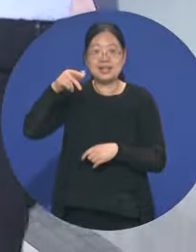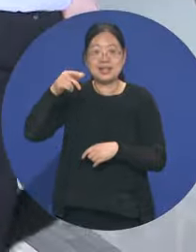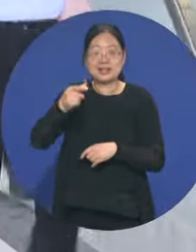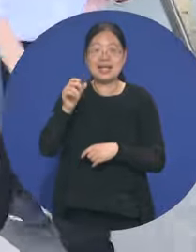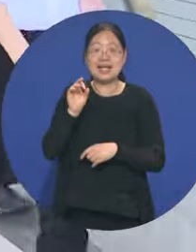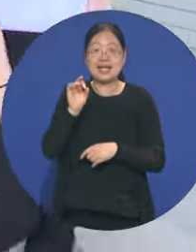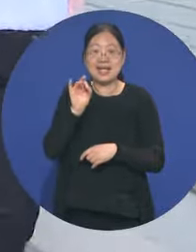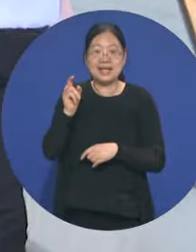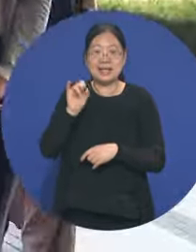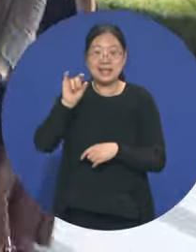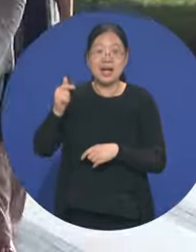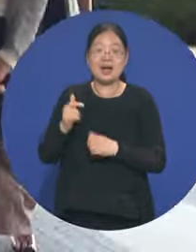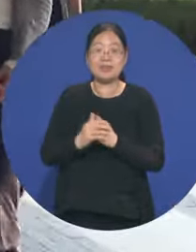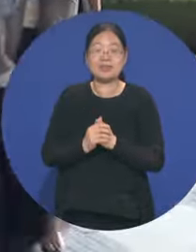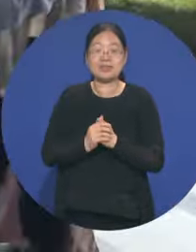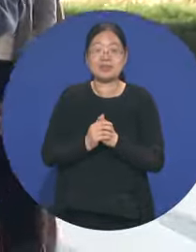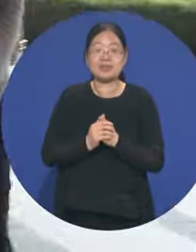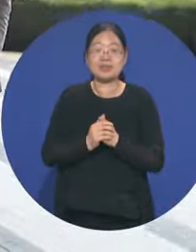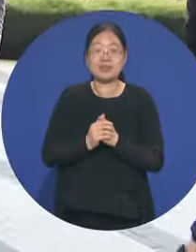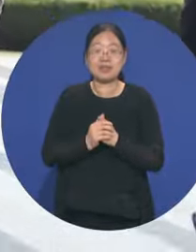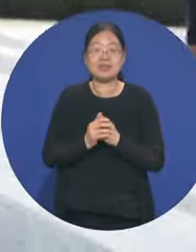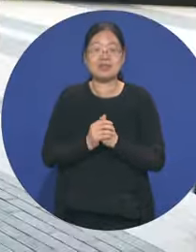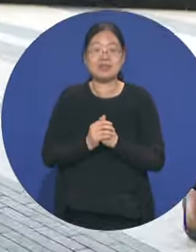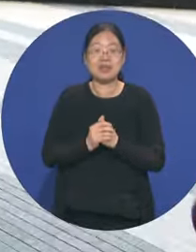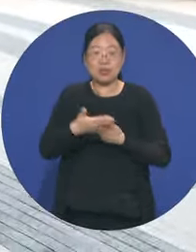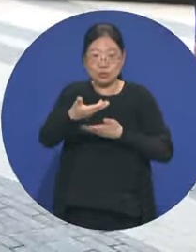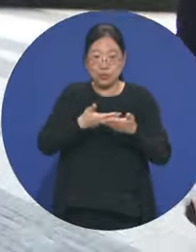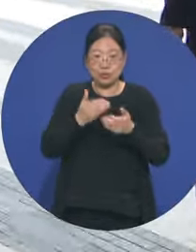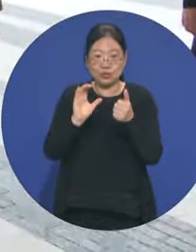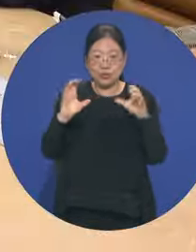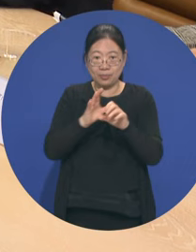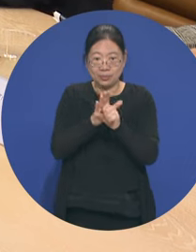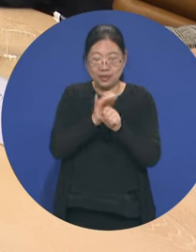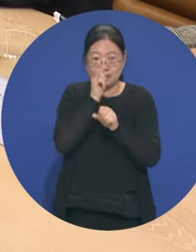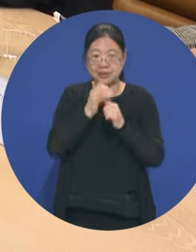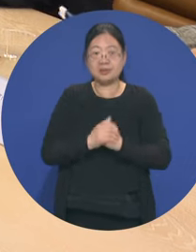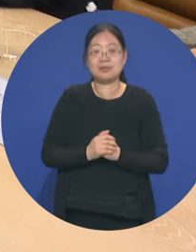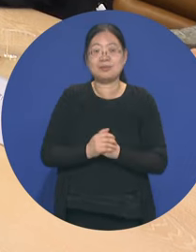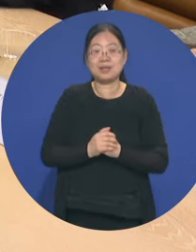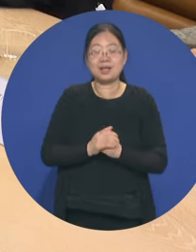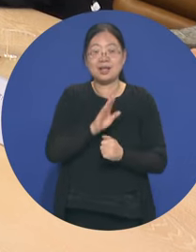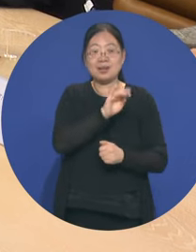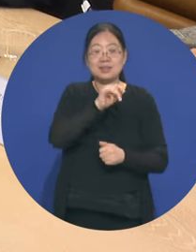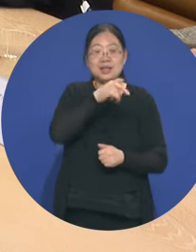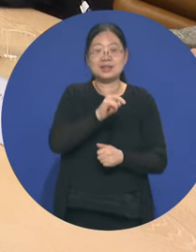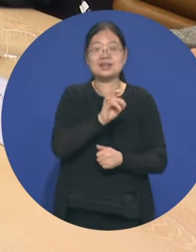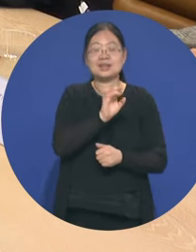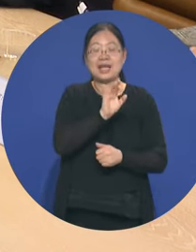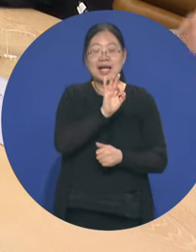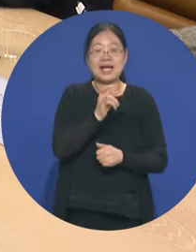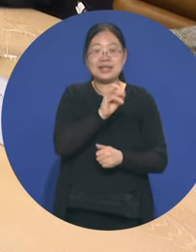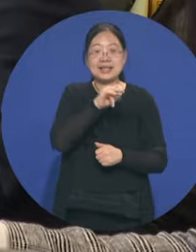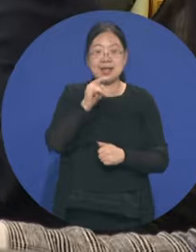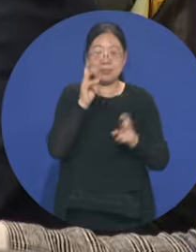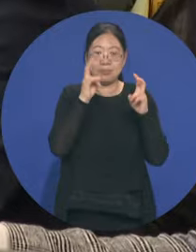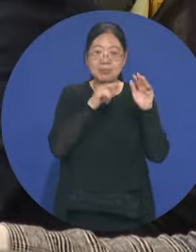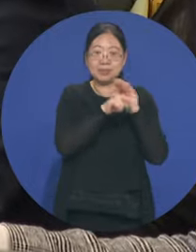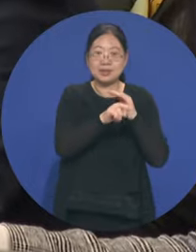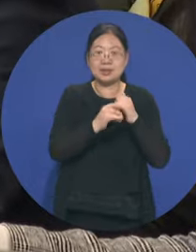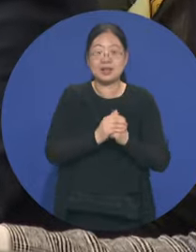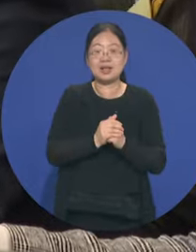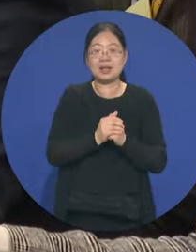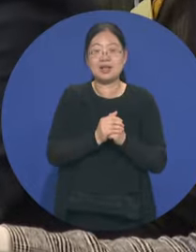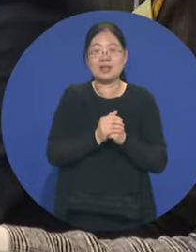주립대 일정 등의 스타트업들이 참가해 교류 협력의 기회를 가진 겁니다. 실제 BGAI사 방문에서는 크리스마스